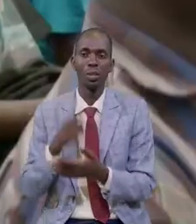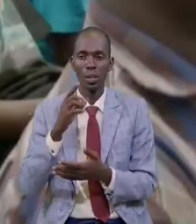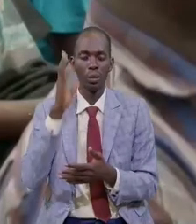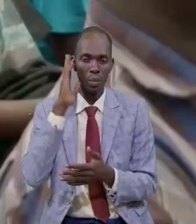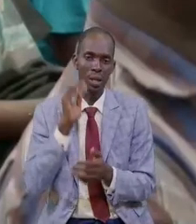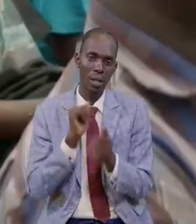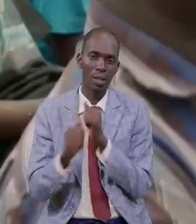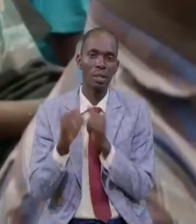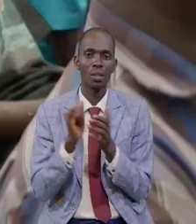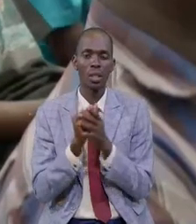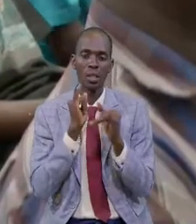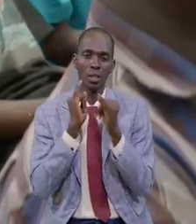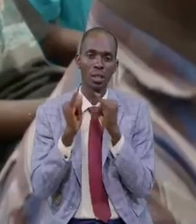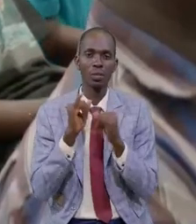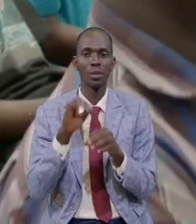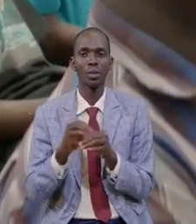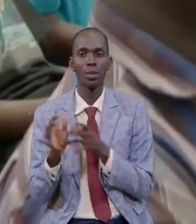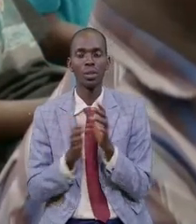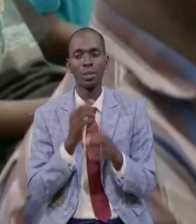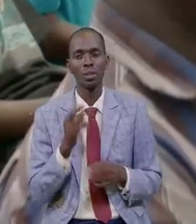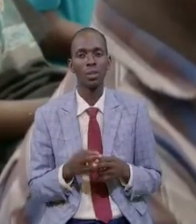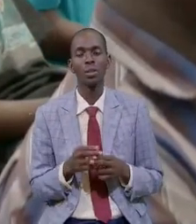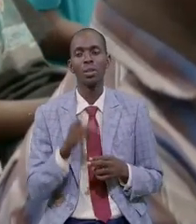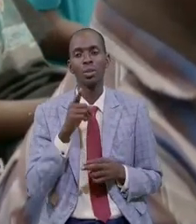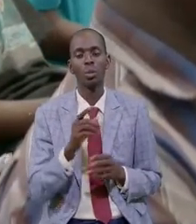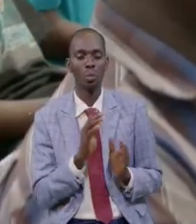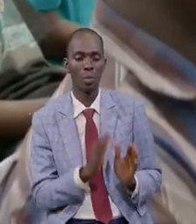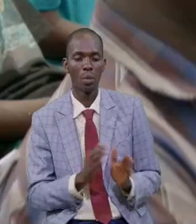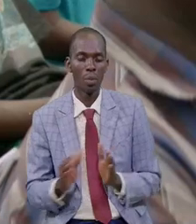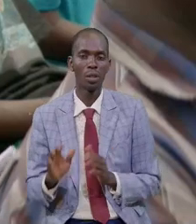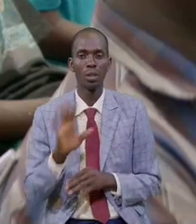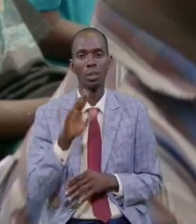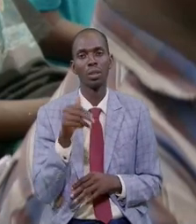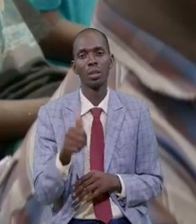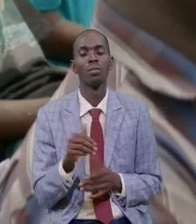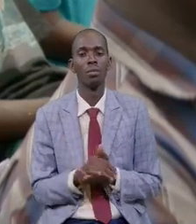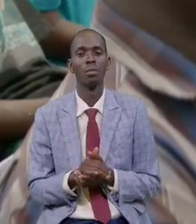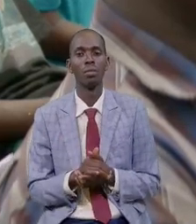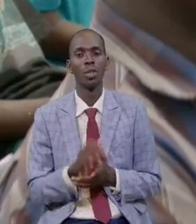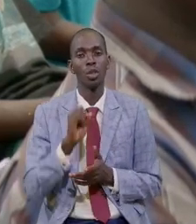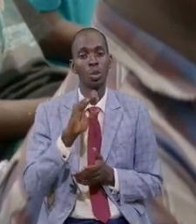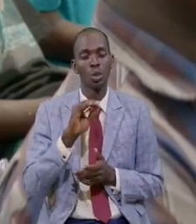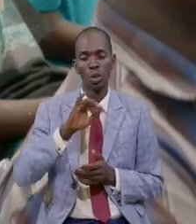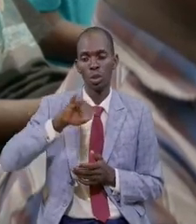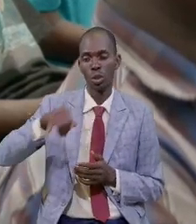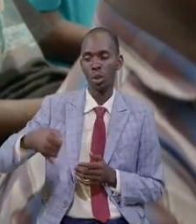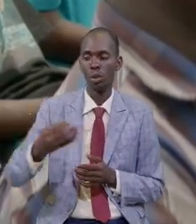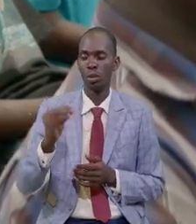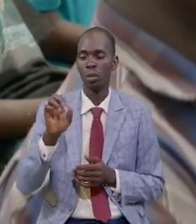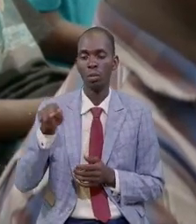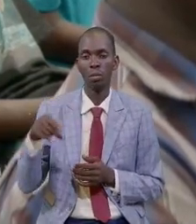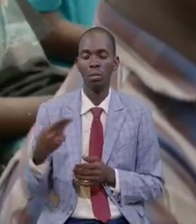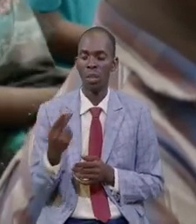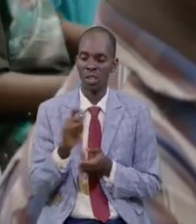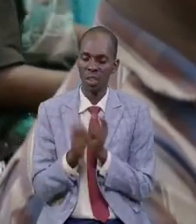vas passer passer ce TR tu vas réussir tu te prépares Joseph s'est rasé